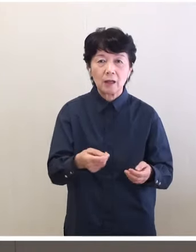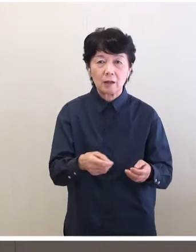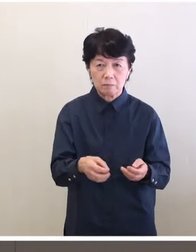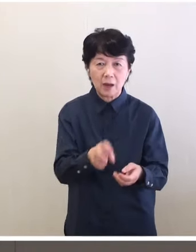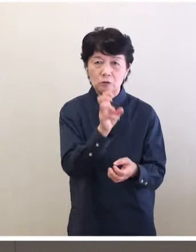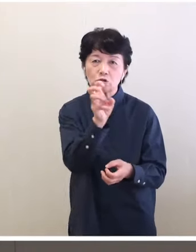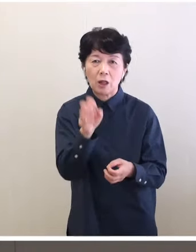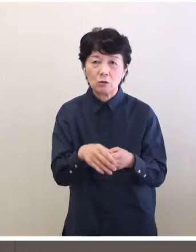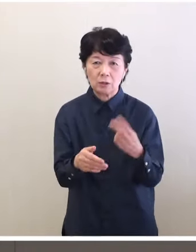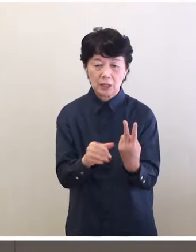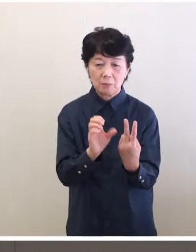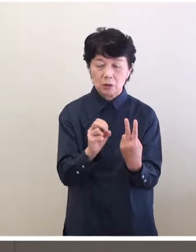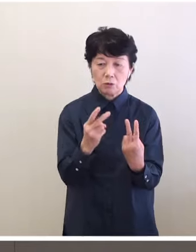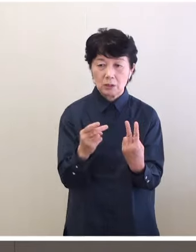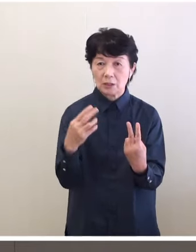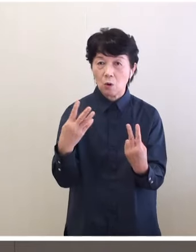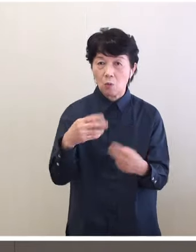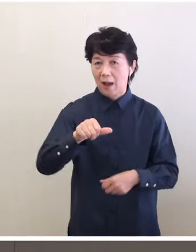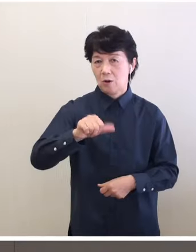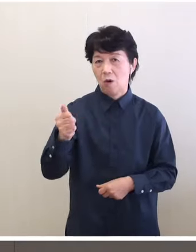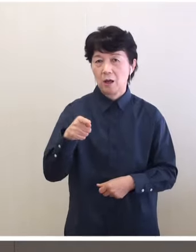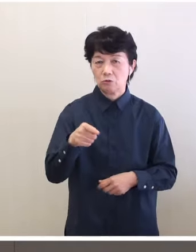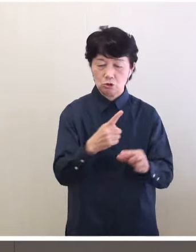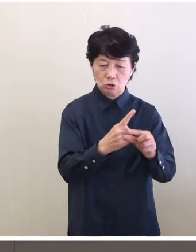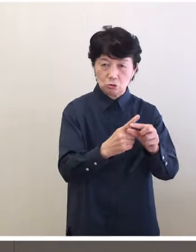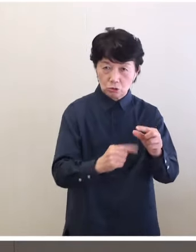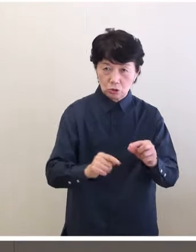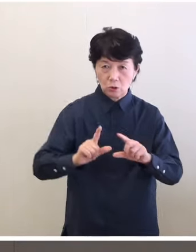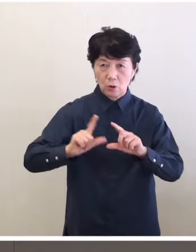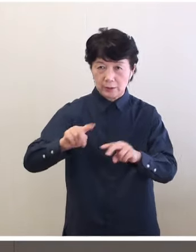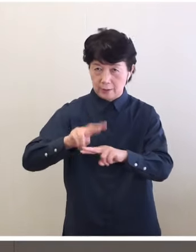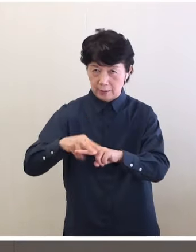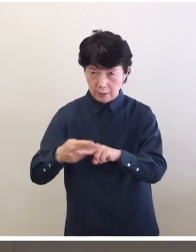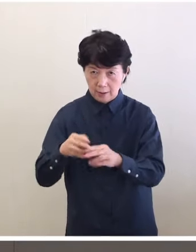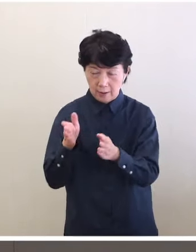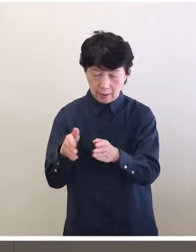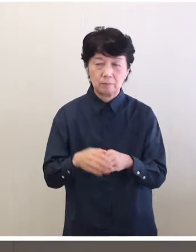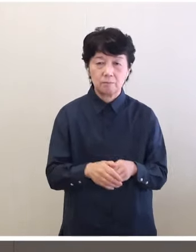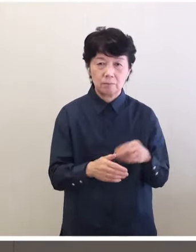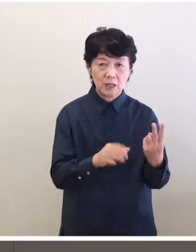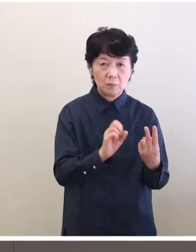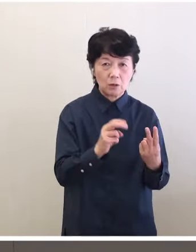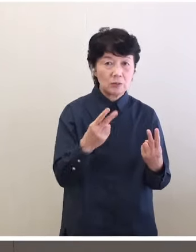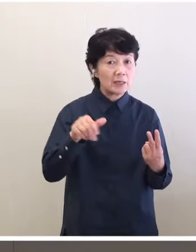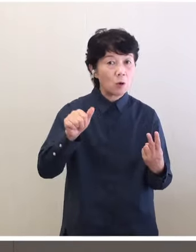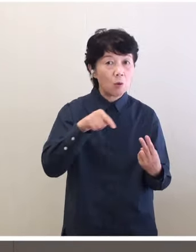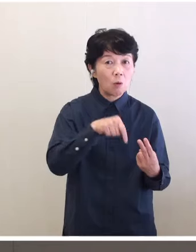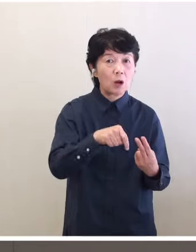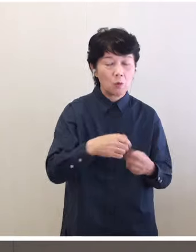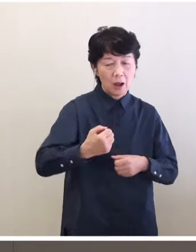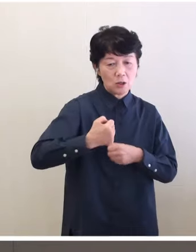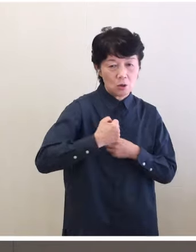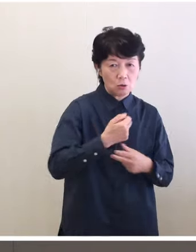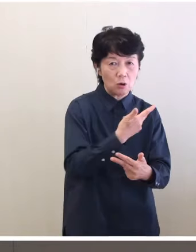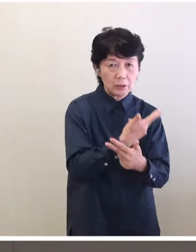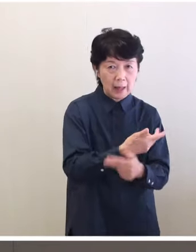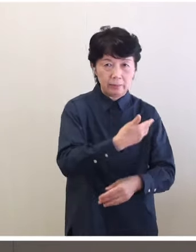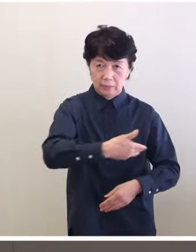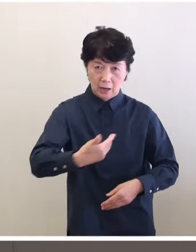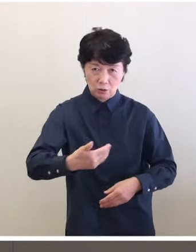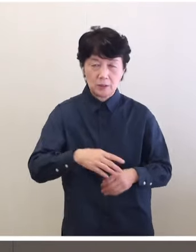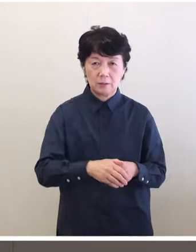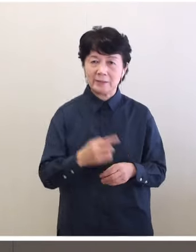、2024年度は500台、中央、東田中区と中央区、2025年度は兵庫区、北区、